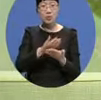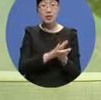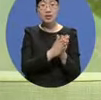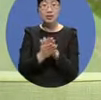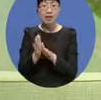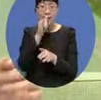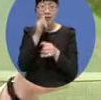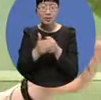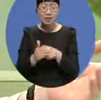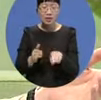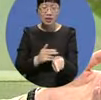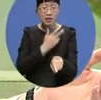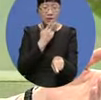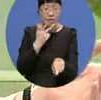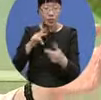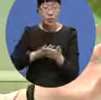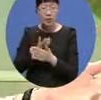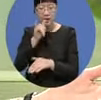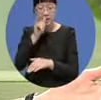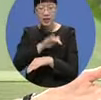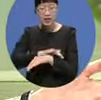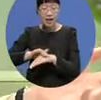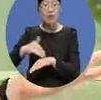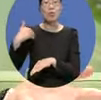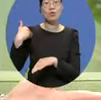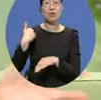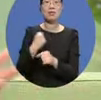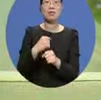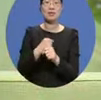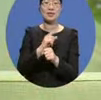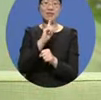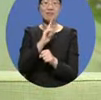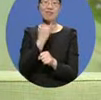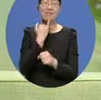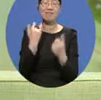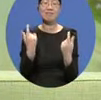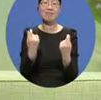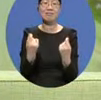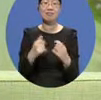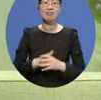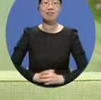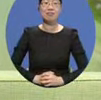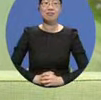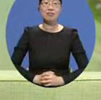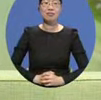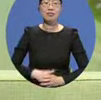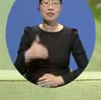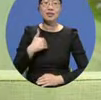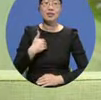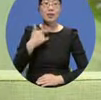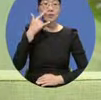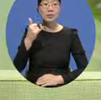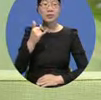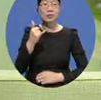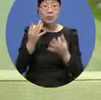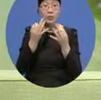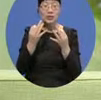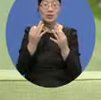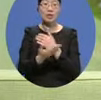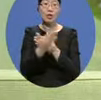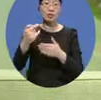시켜서 아이가 이게 영어인지 노는 건지 잘 모르게끔 이제 네. 해보는 것도 괜찮은 방법이다 말씀하신 건데요. 자, 저희 부모 시청자분들